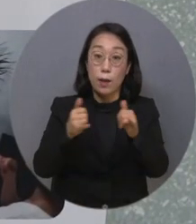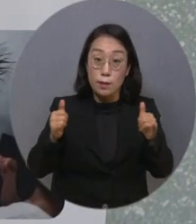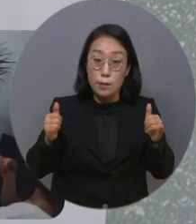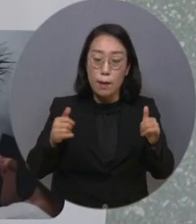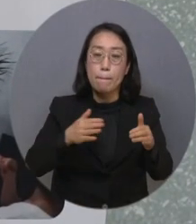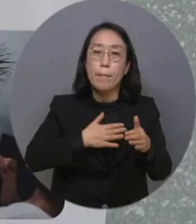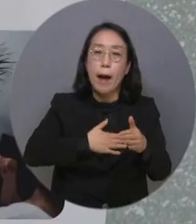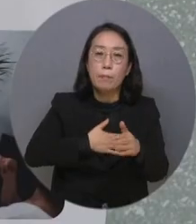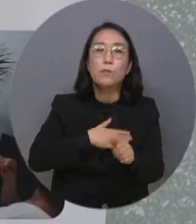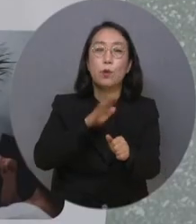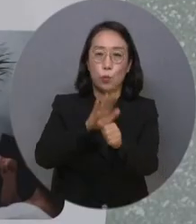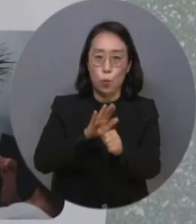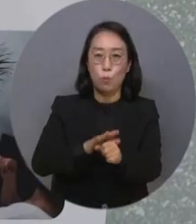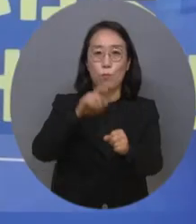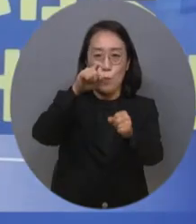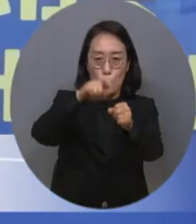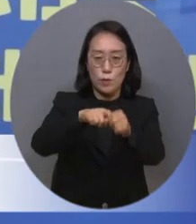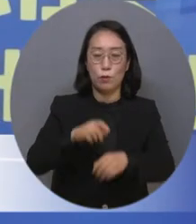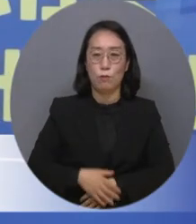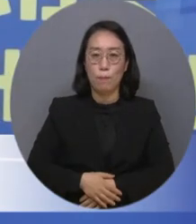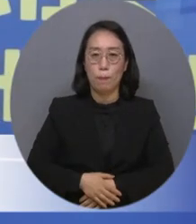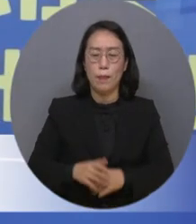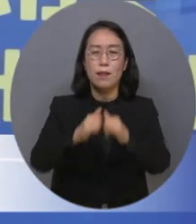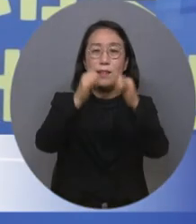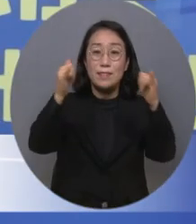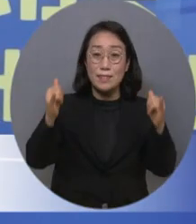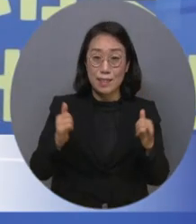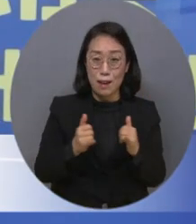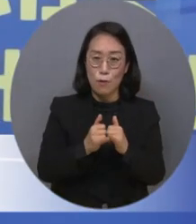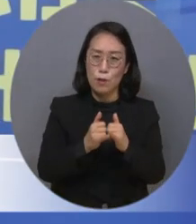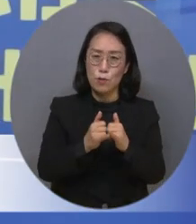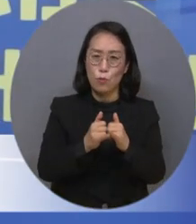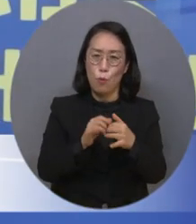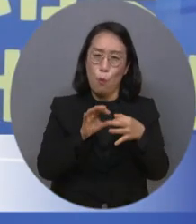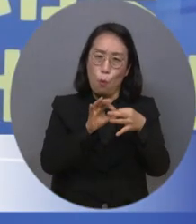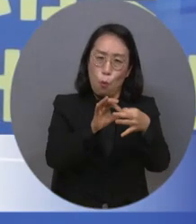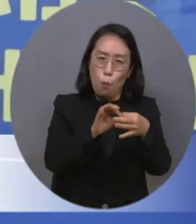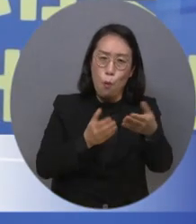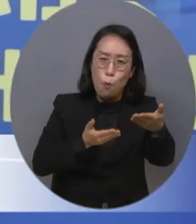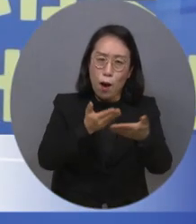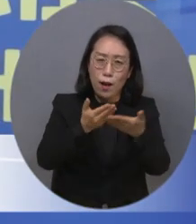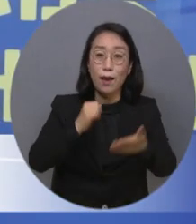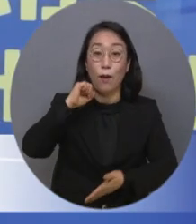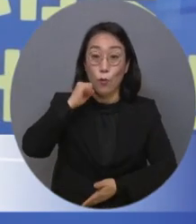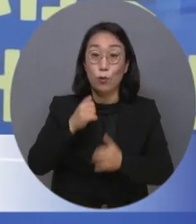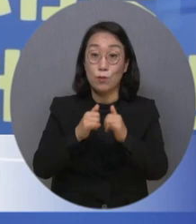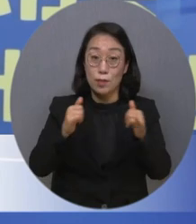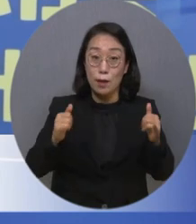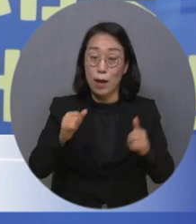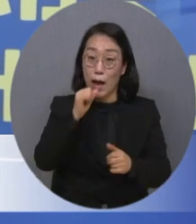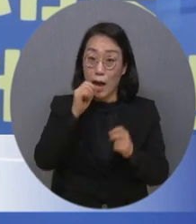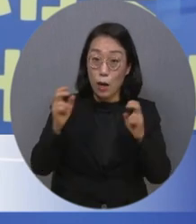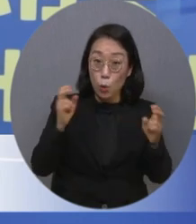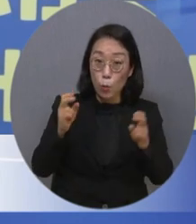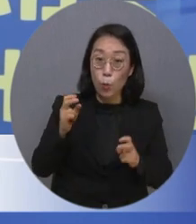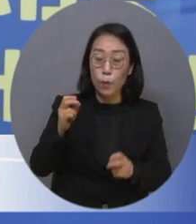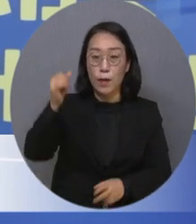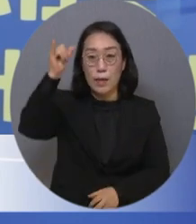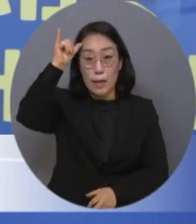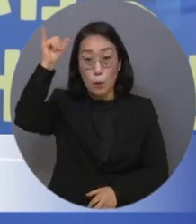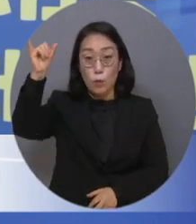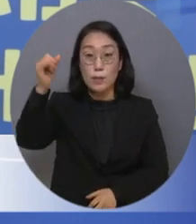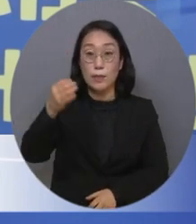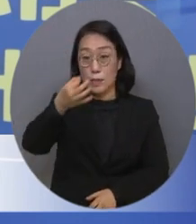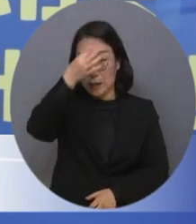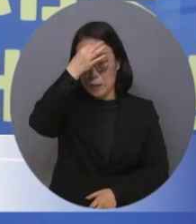기능을 탑재했습니다. 사회적 약한 연결고리를 가진 장애인들에게 로봇, 인공지능 기술을 통해서